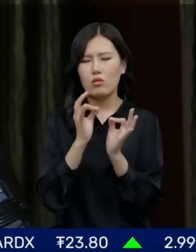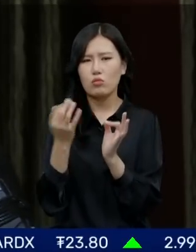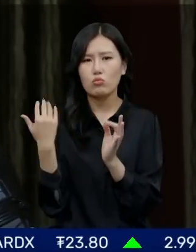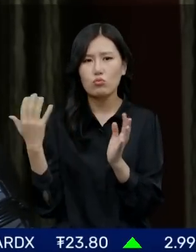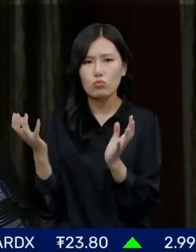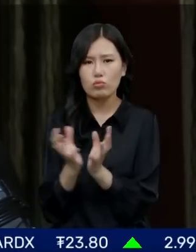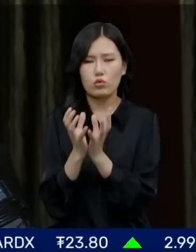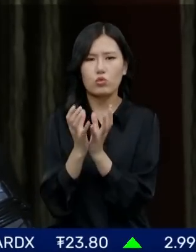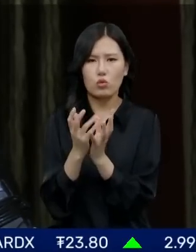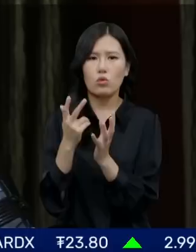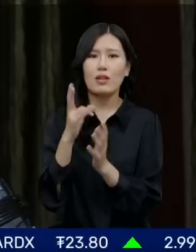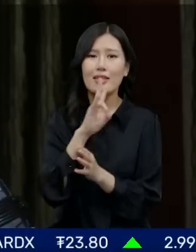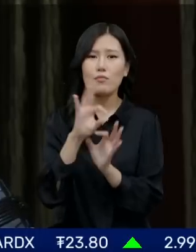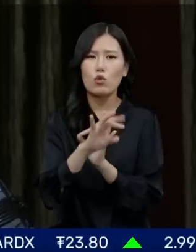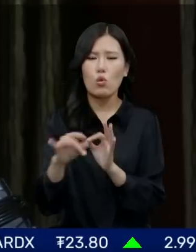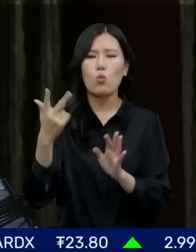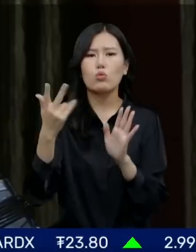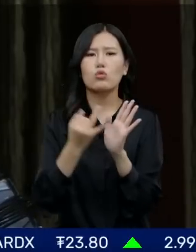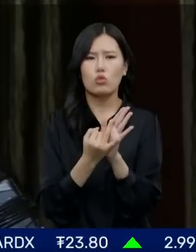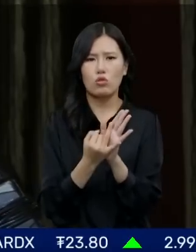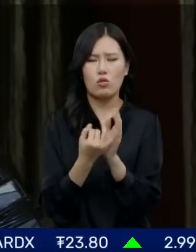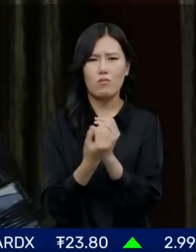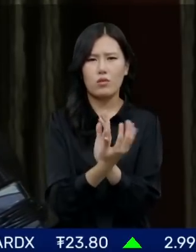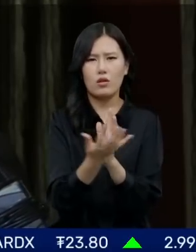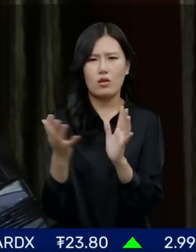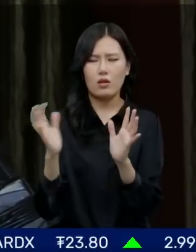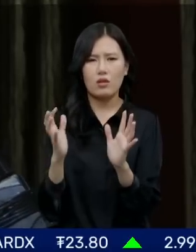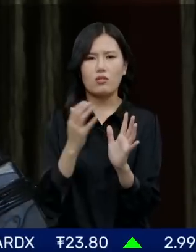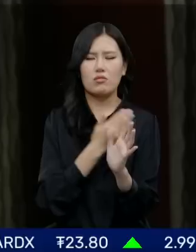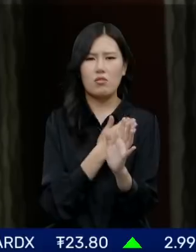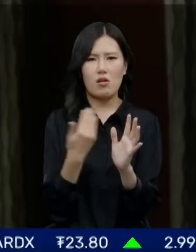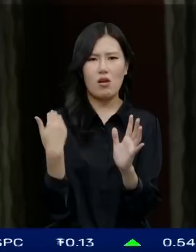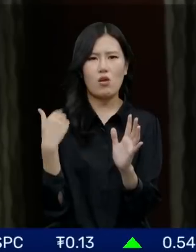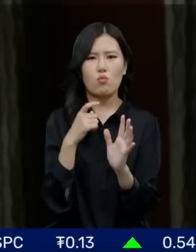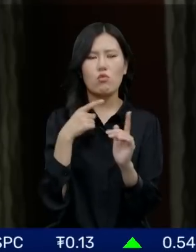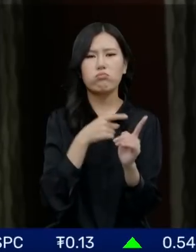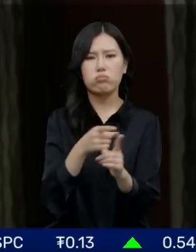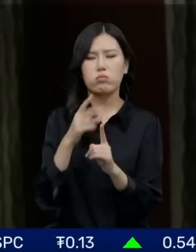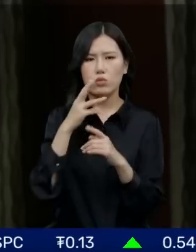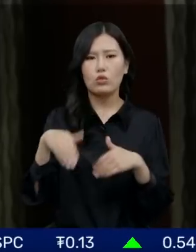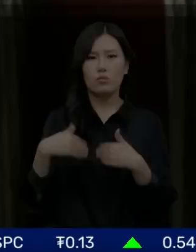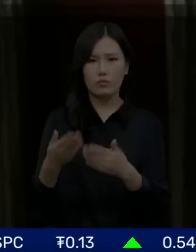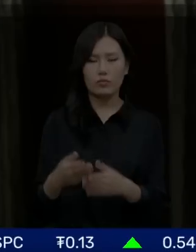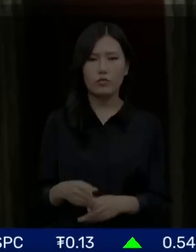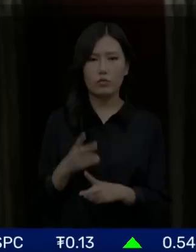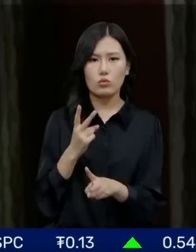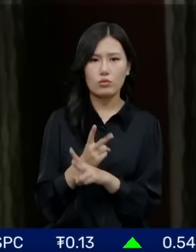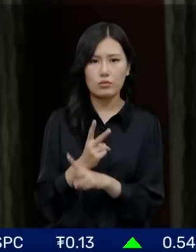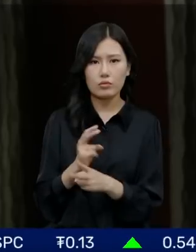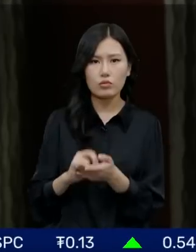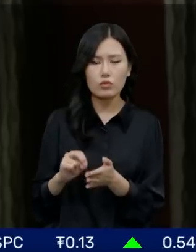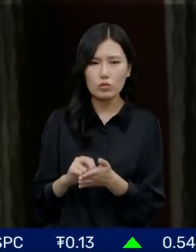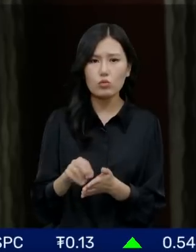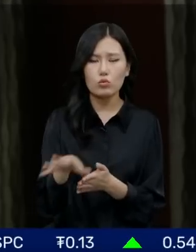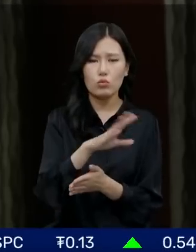төрийн 37 намын удирдах албан тушаалтнаа зориулж хийж байгаа. Өөрөөр хэлбэл бид энэ хуулиараа гендрийн хороо үр хүлээж байгаа. Бид